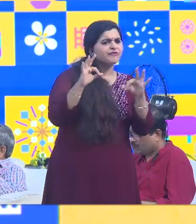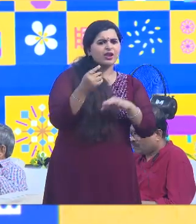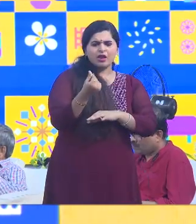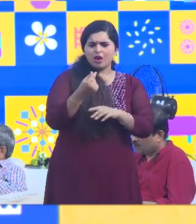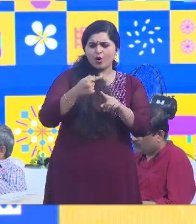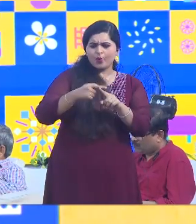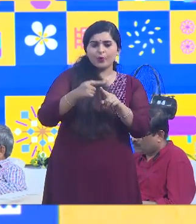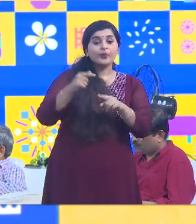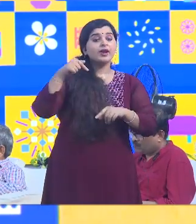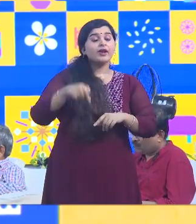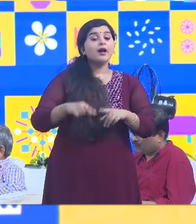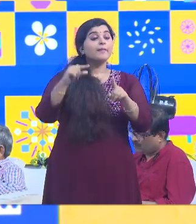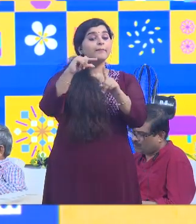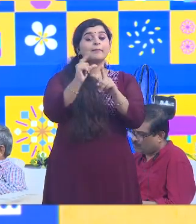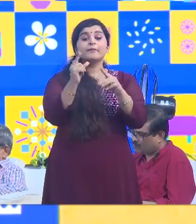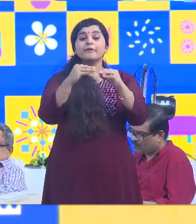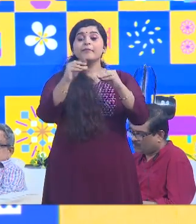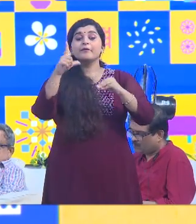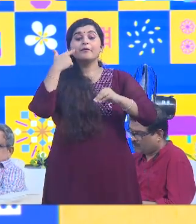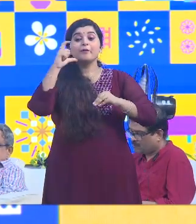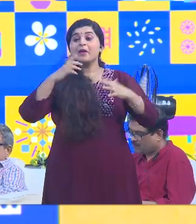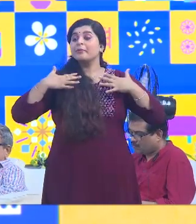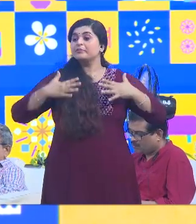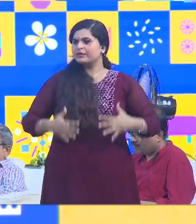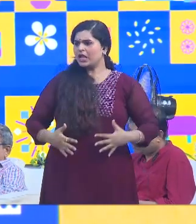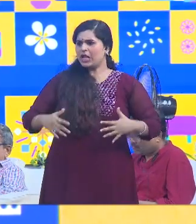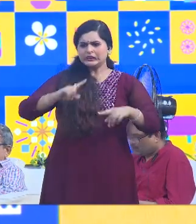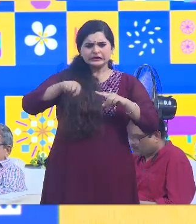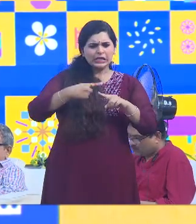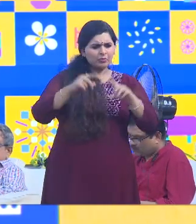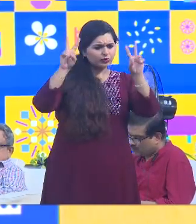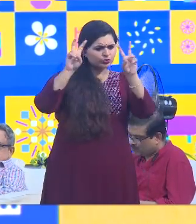about promoting the public health, these are the determinants about which we need to